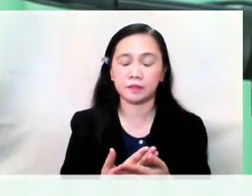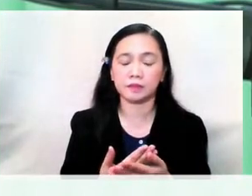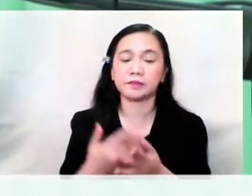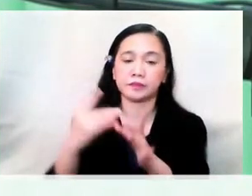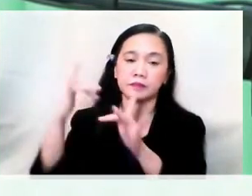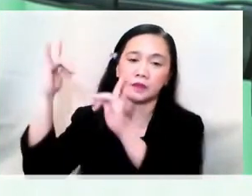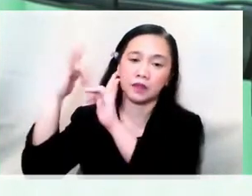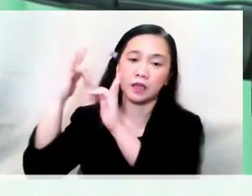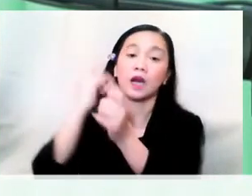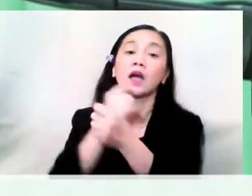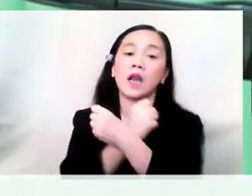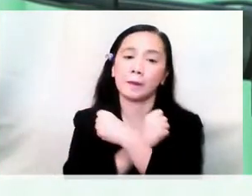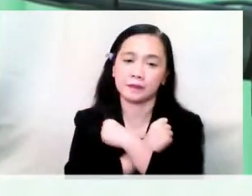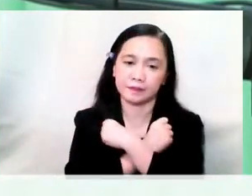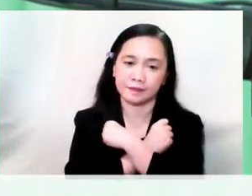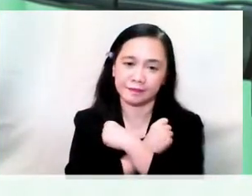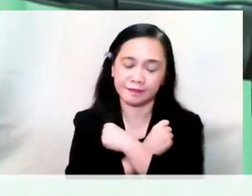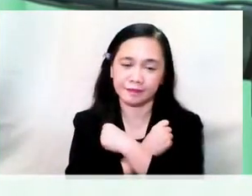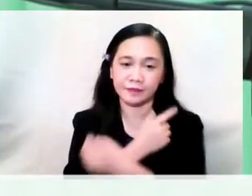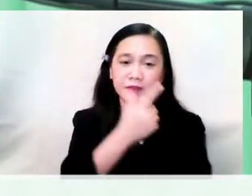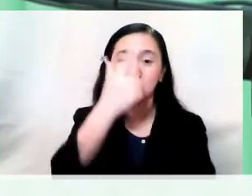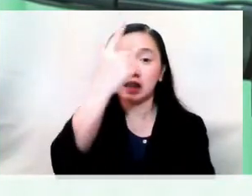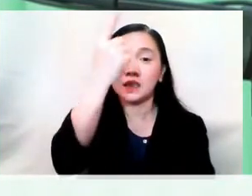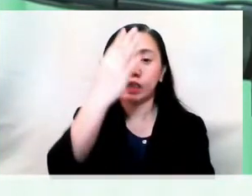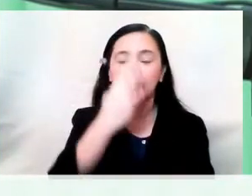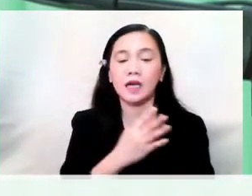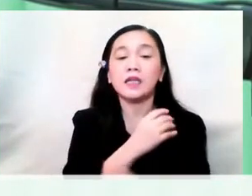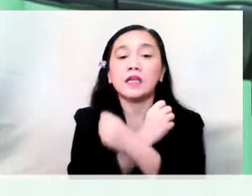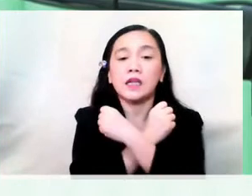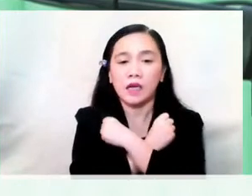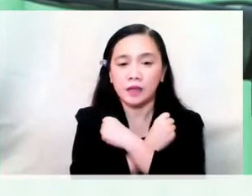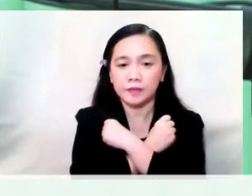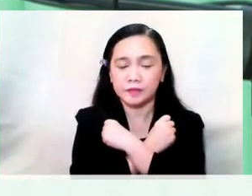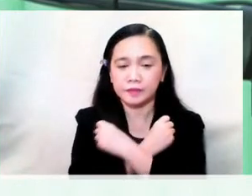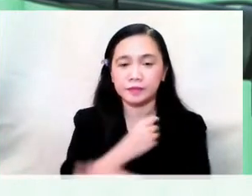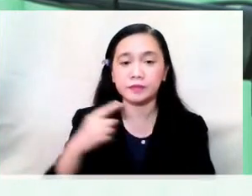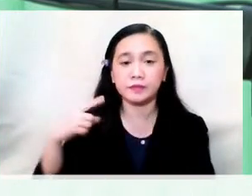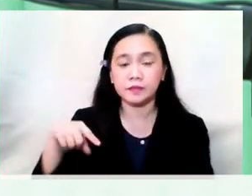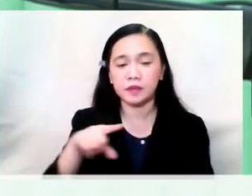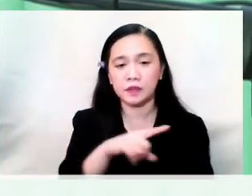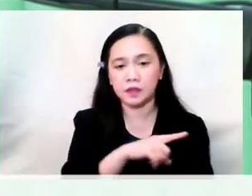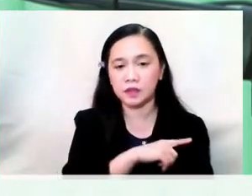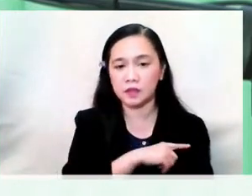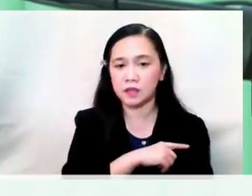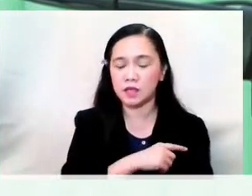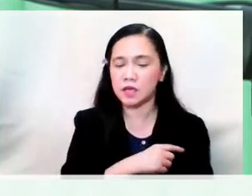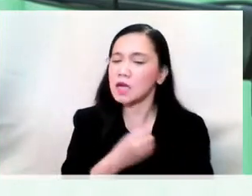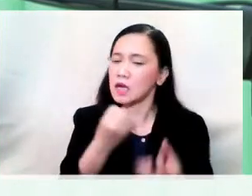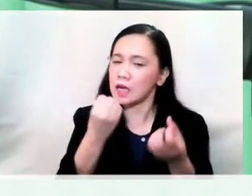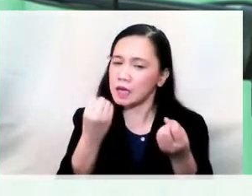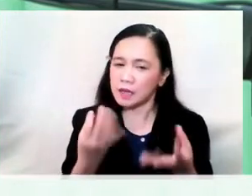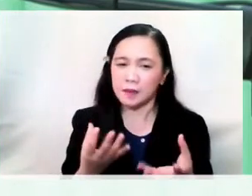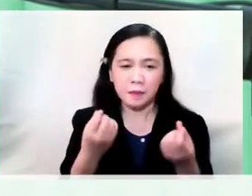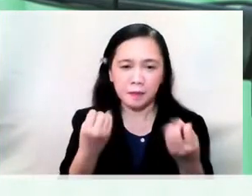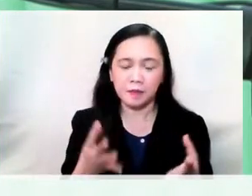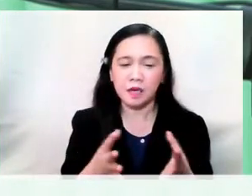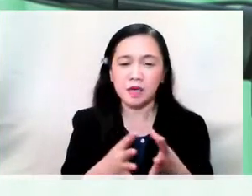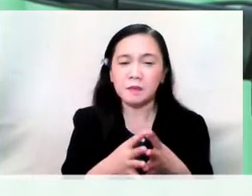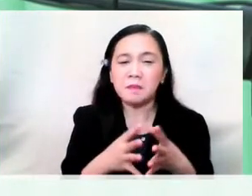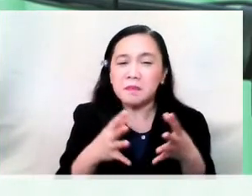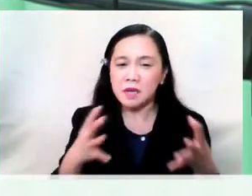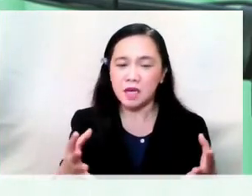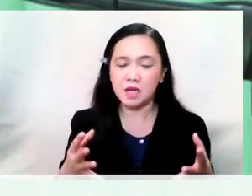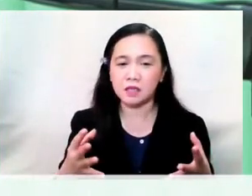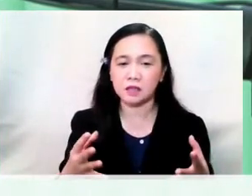God loves us and loves us so much that He gave us His only begotten